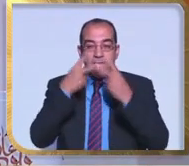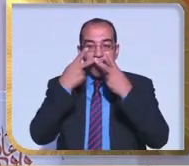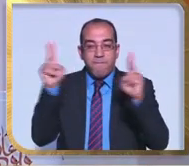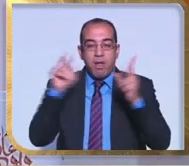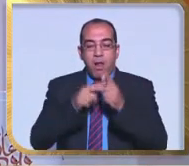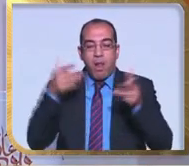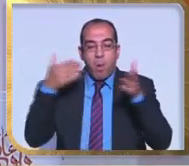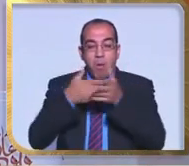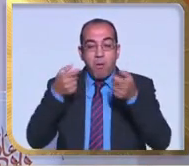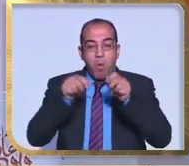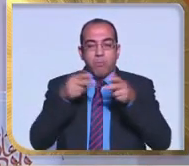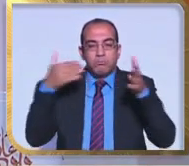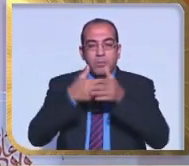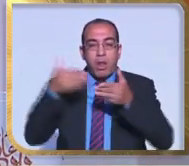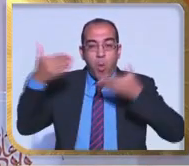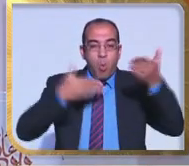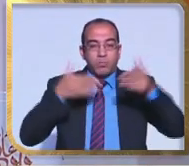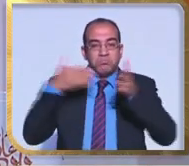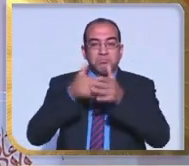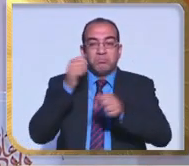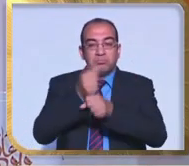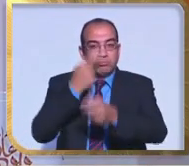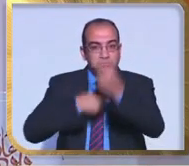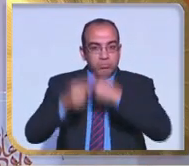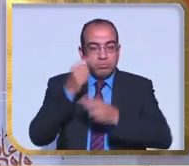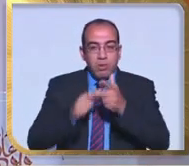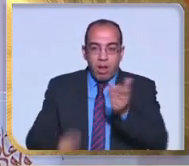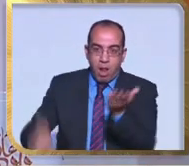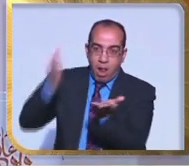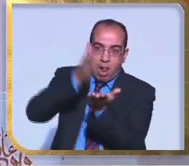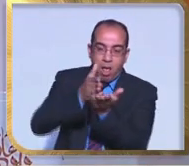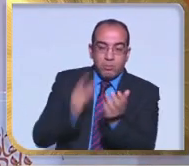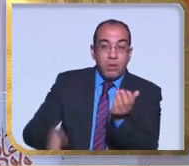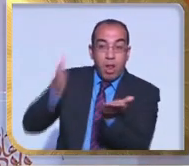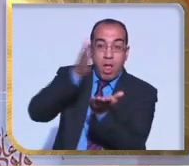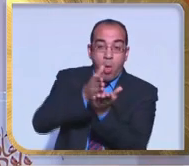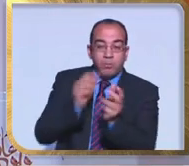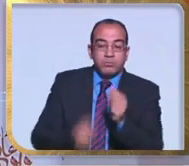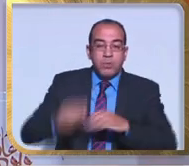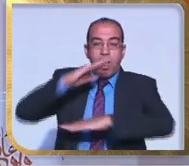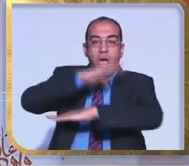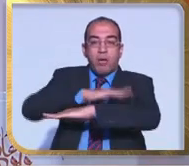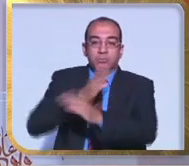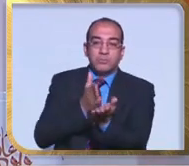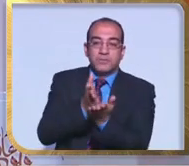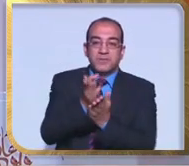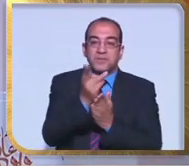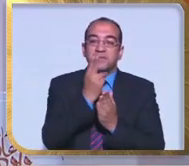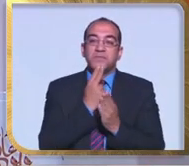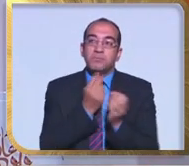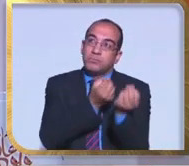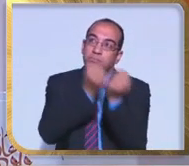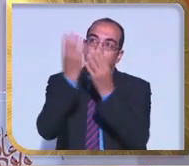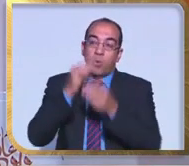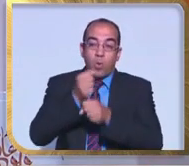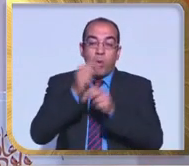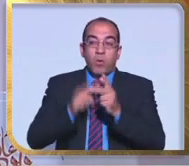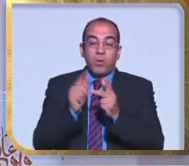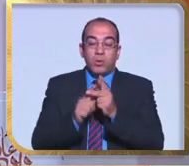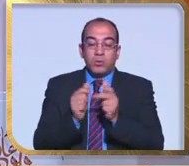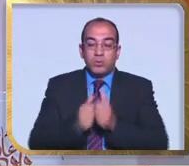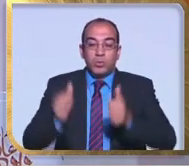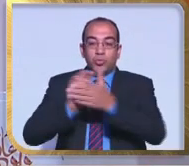لما أغلق والخاتم لما سبق، ناصر الحق بالحق والهادي إلى صراطك المستقيم،